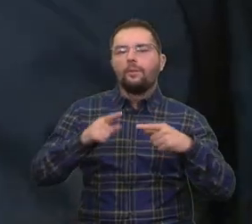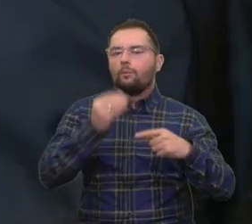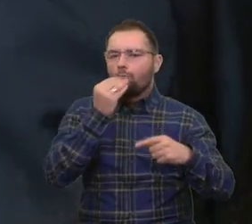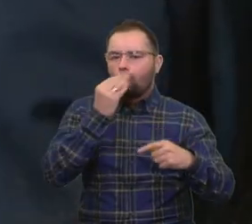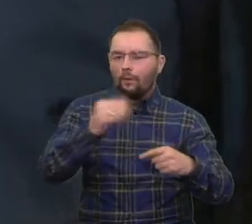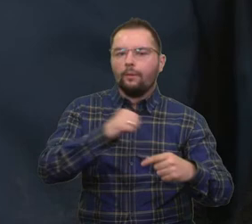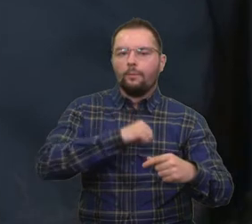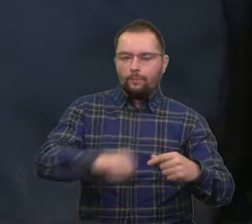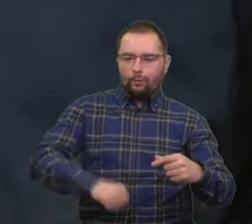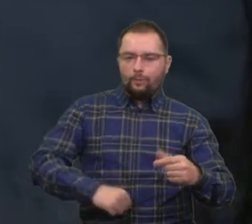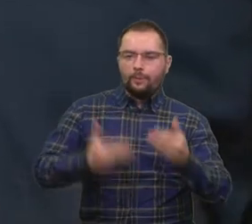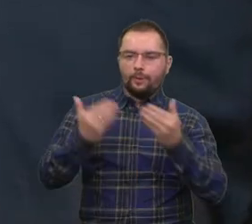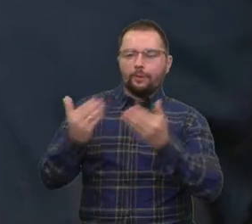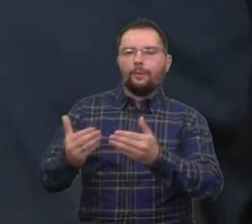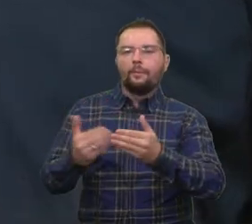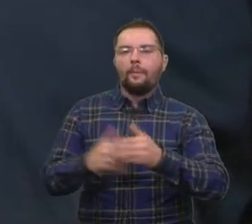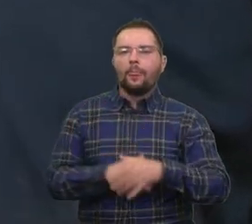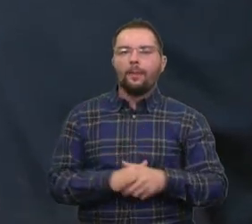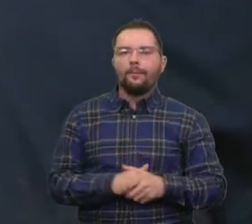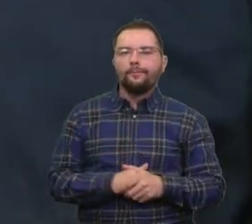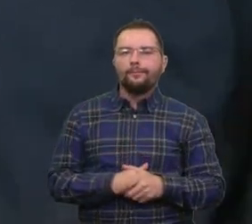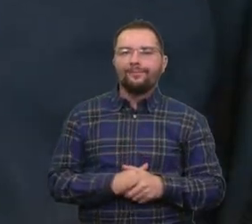superburmistrzem.